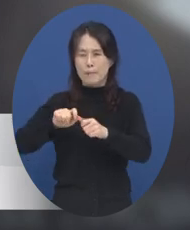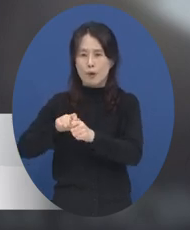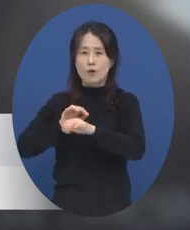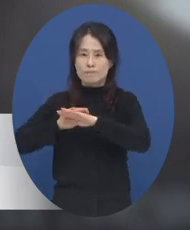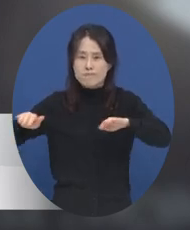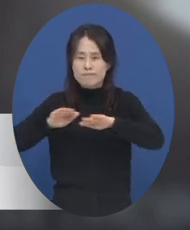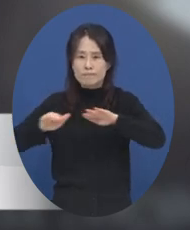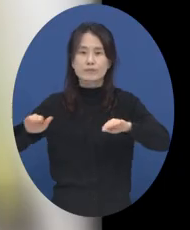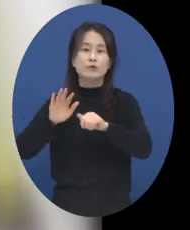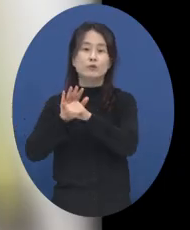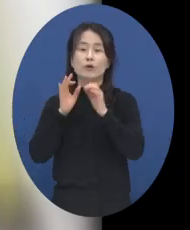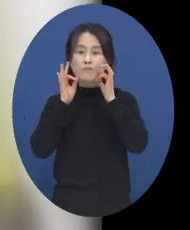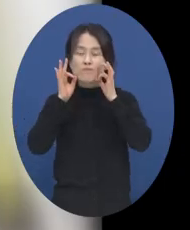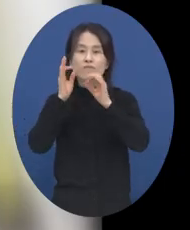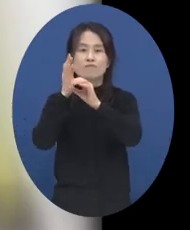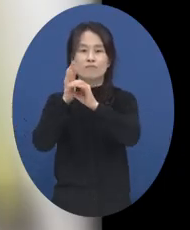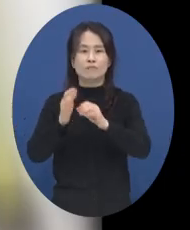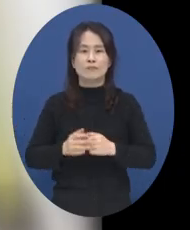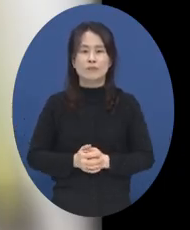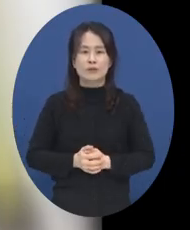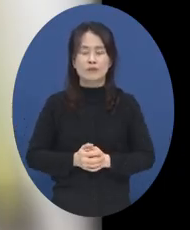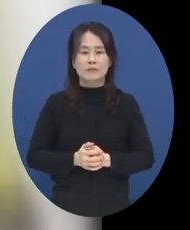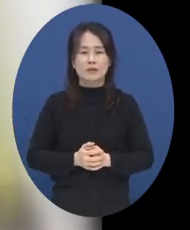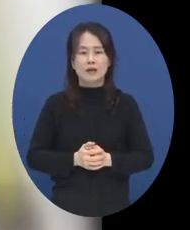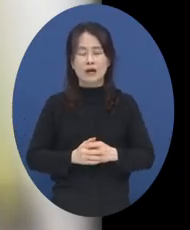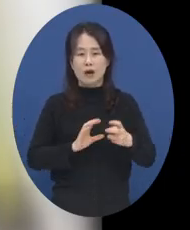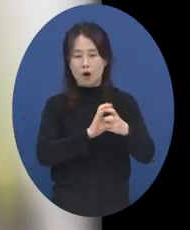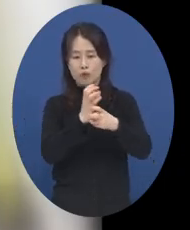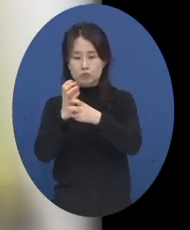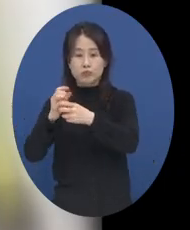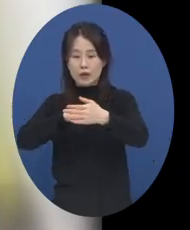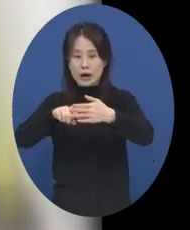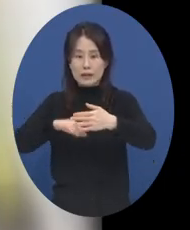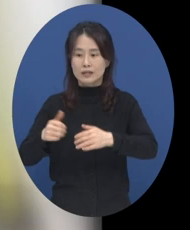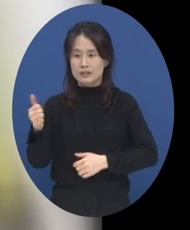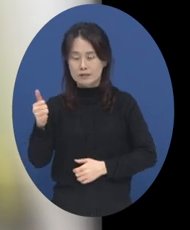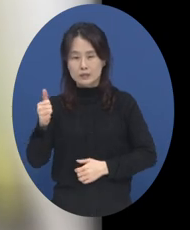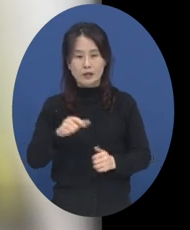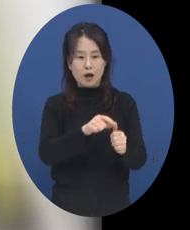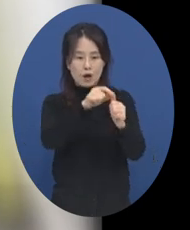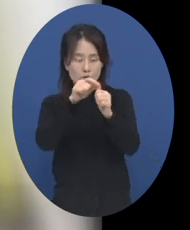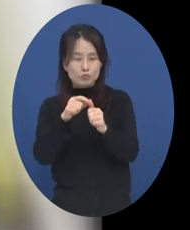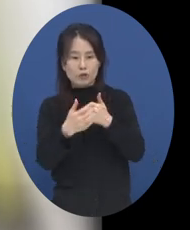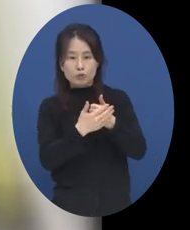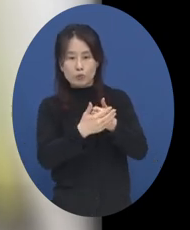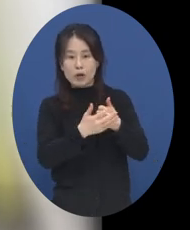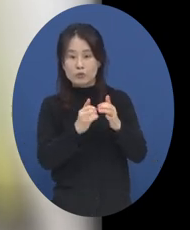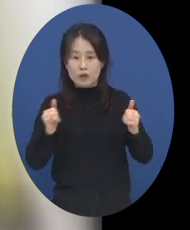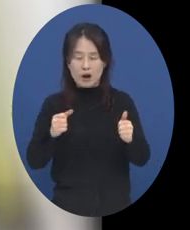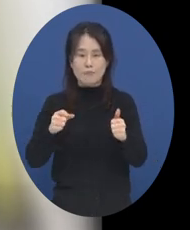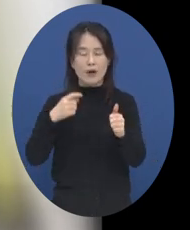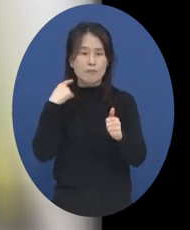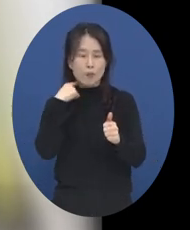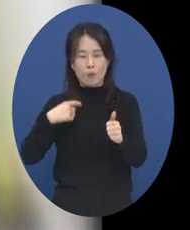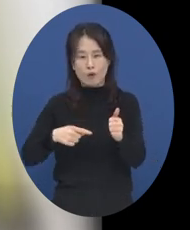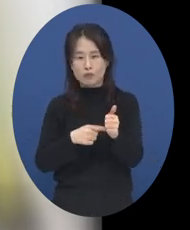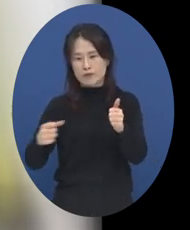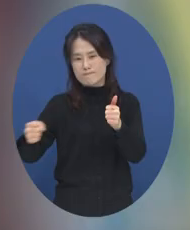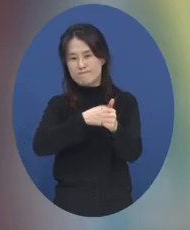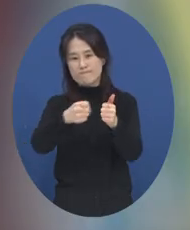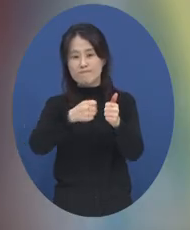입니다 9급 짠 한 남성이 자신을 구조 하러 온 구급대원 의 목과 옆구리를